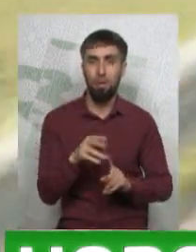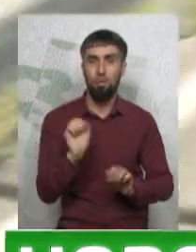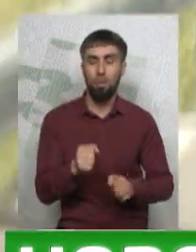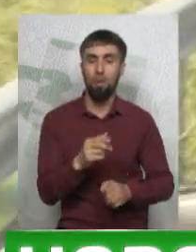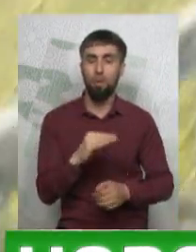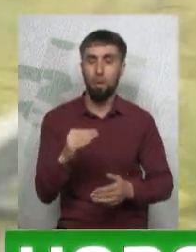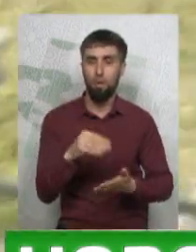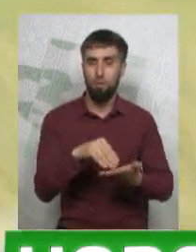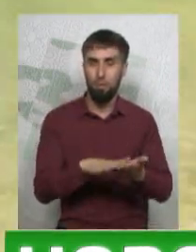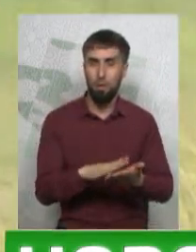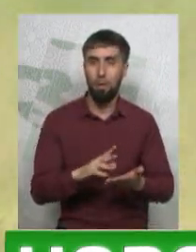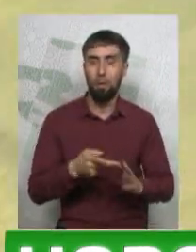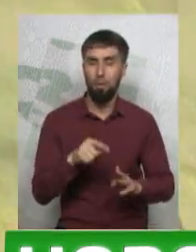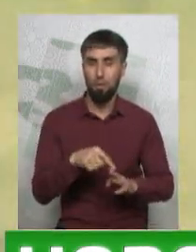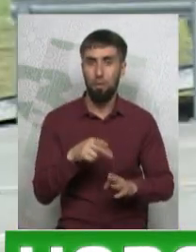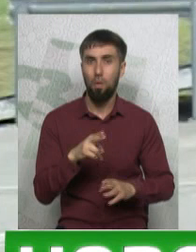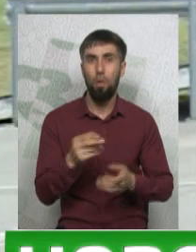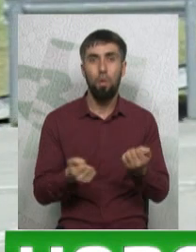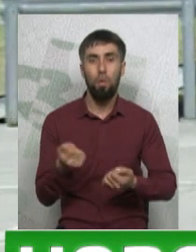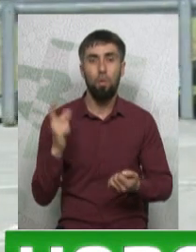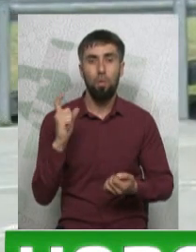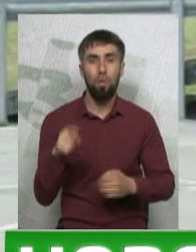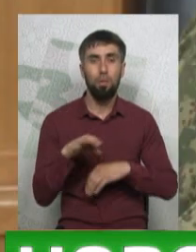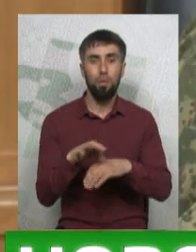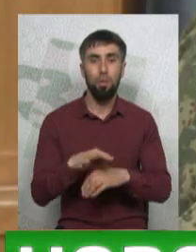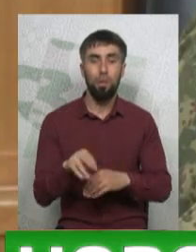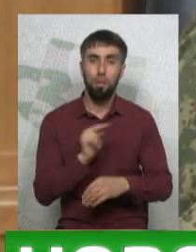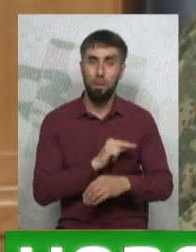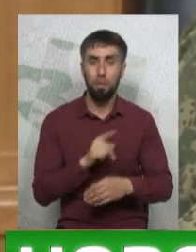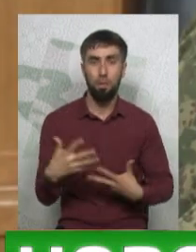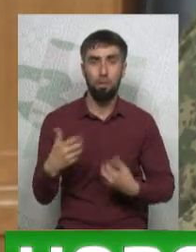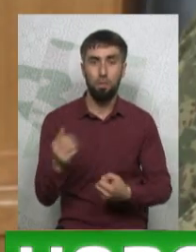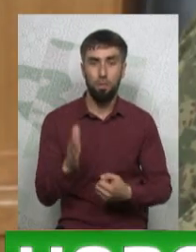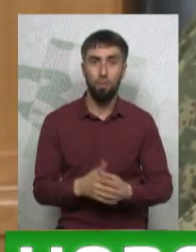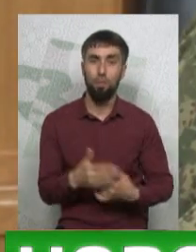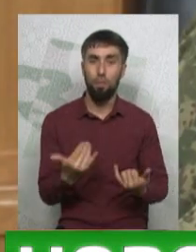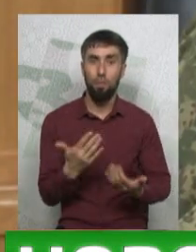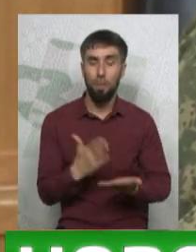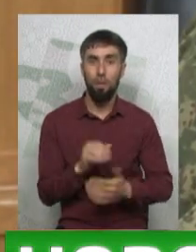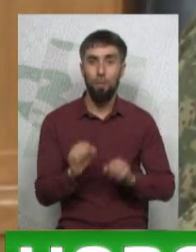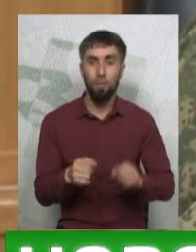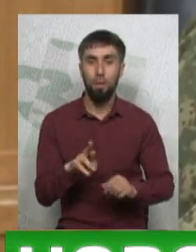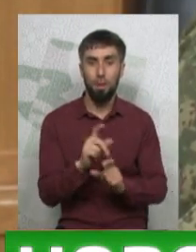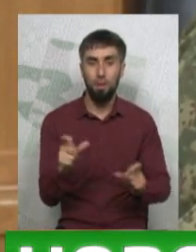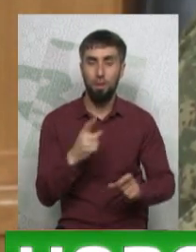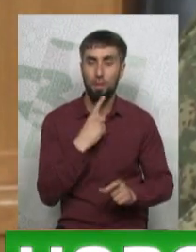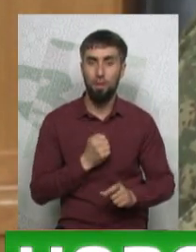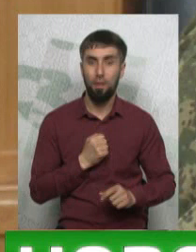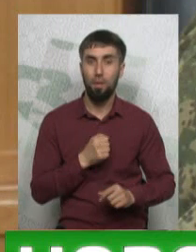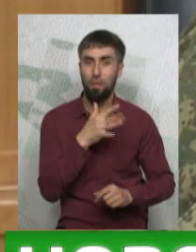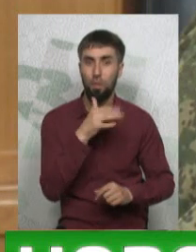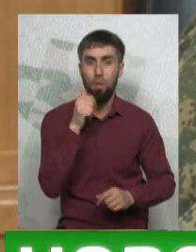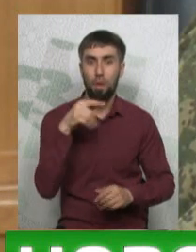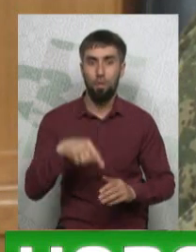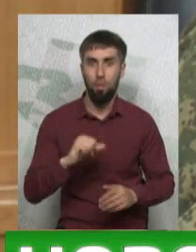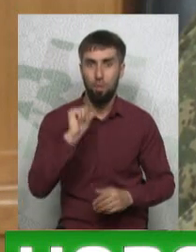стаж вождения, а это ценится в компаниях грузоперевозок. Есть сейчас возможность у граждан призывного возраста, которые в